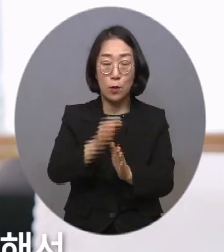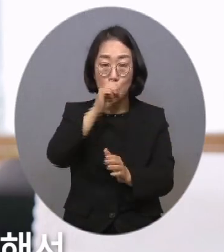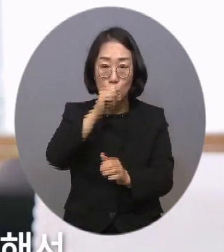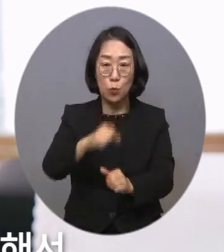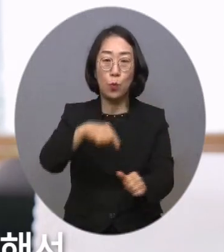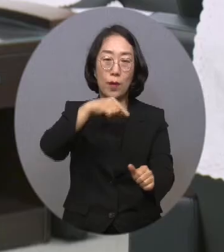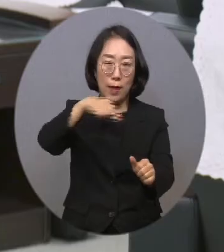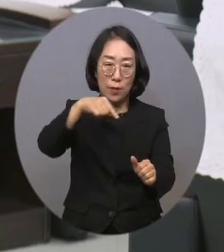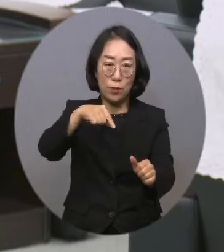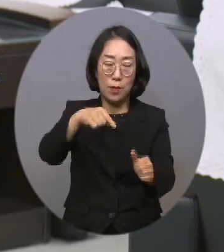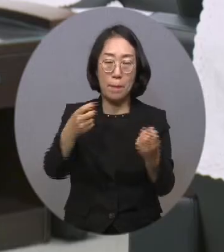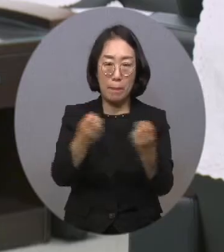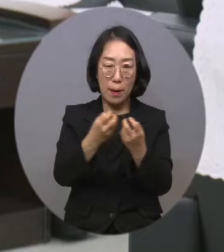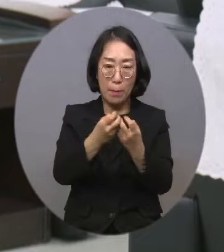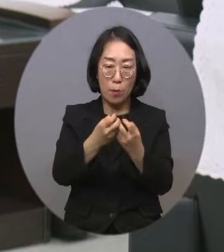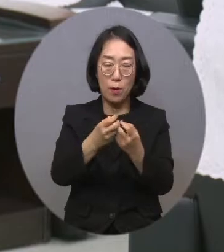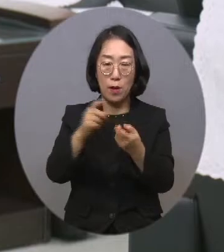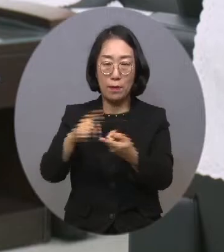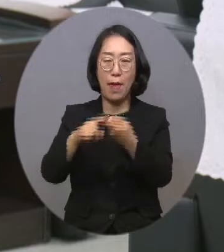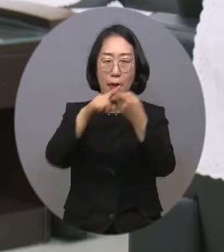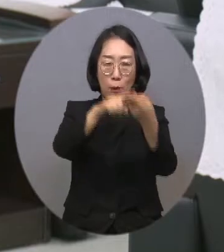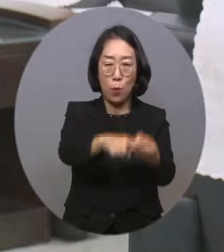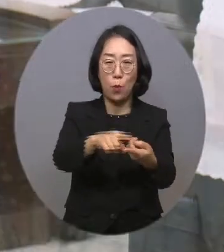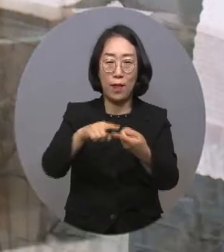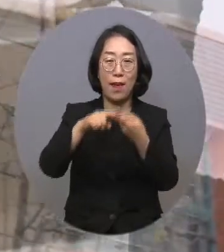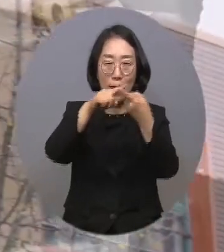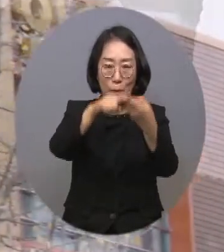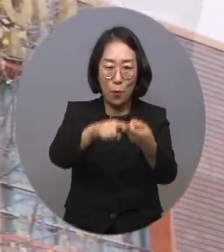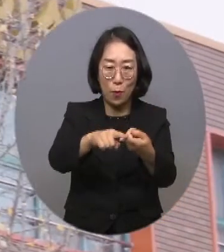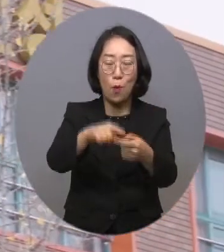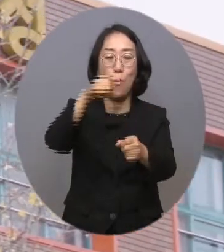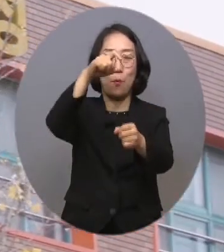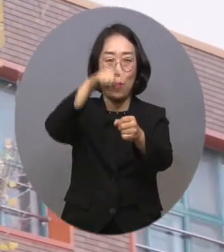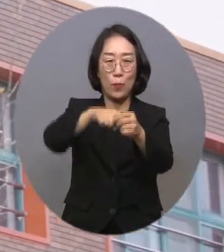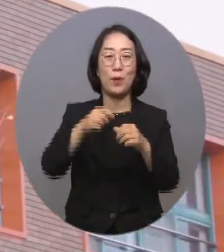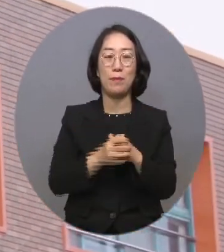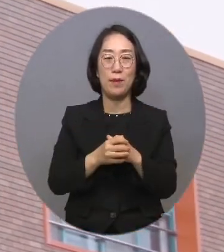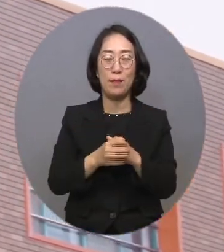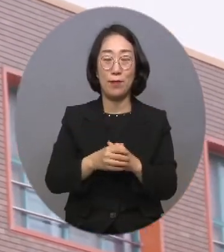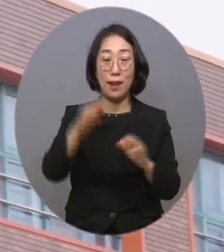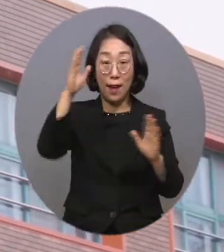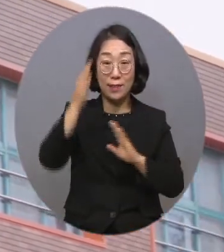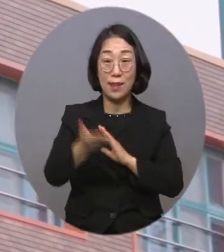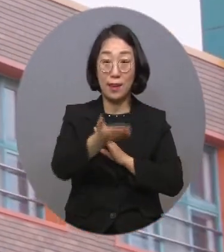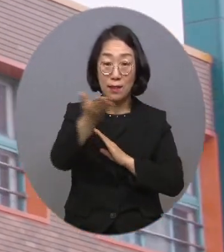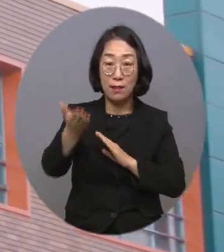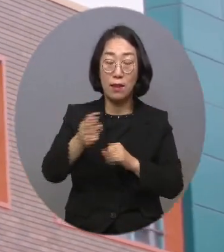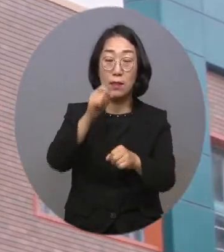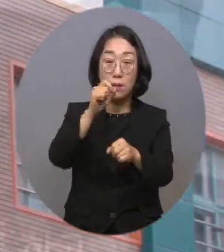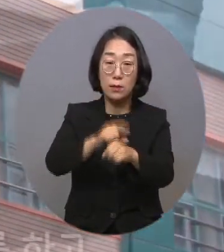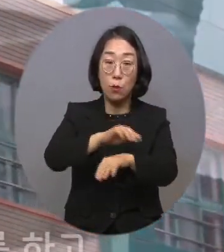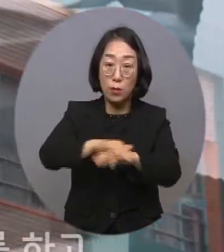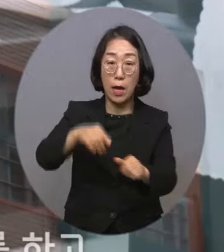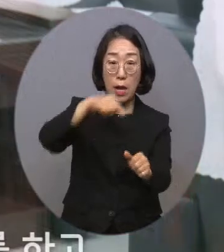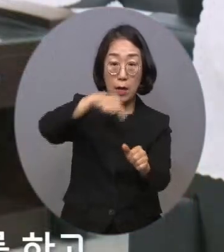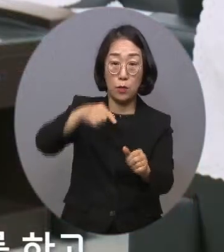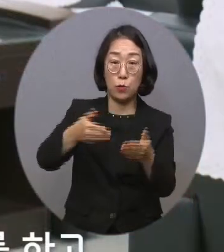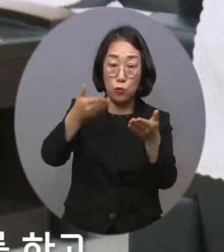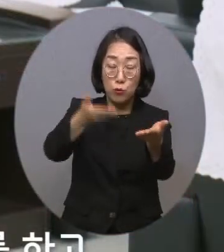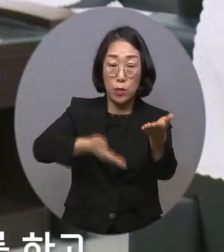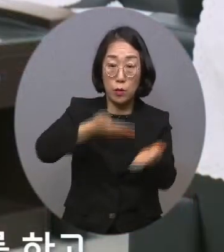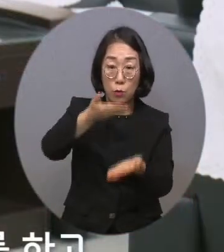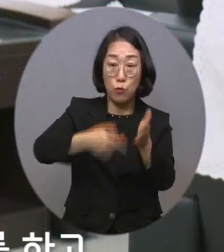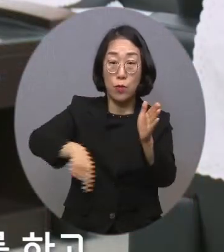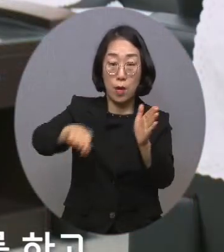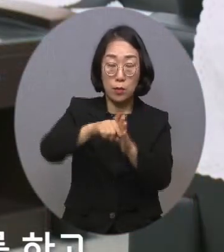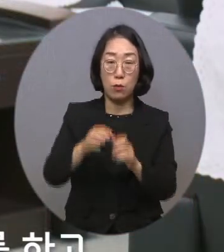전략을 수립해서 적용하는 것을 목표로 하고 있습니다. 또한 우리 학생들의 인성교육을 위해서 교과